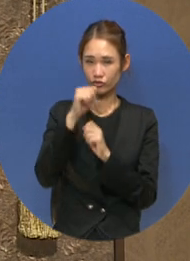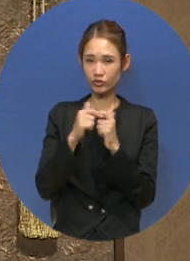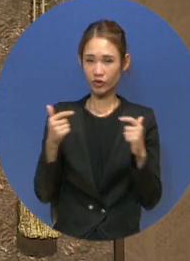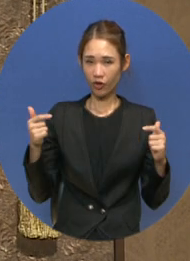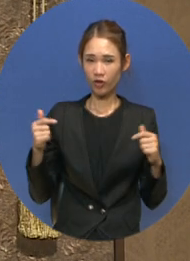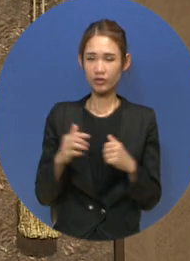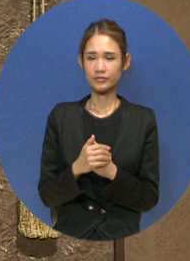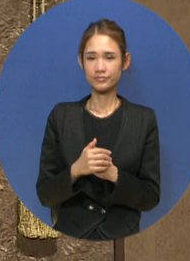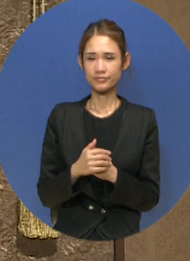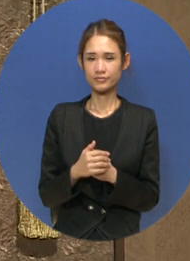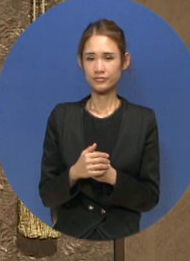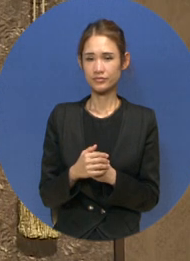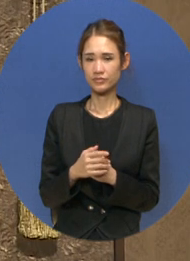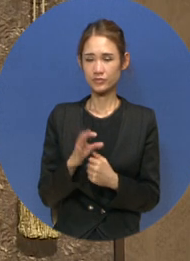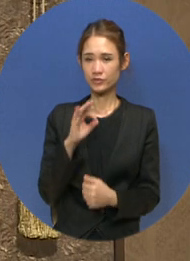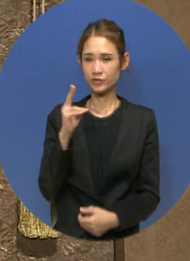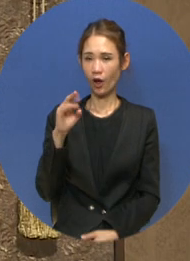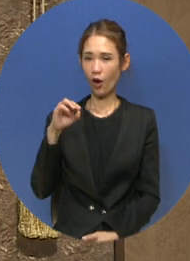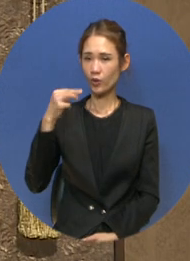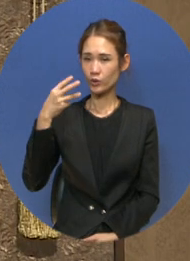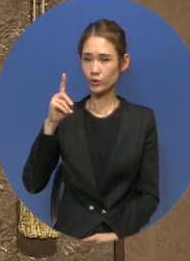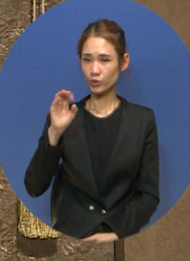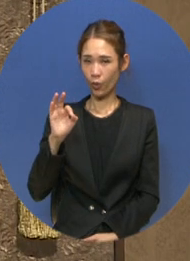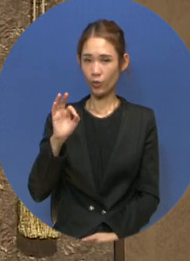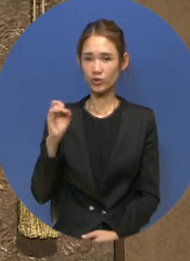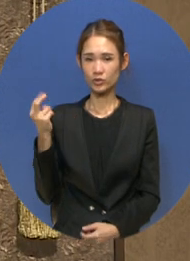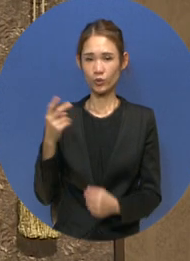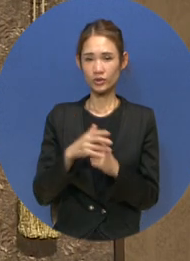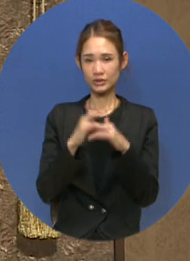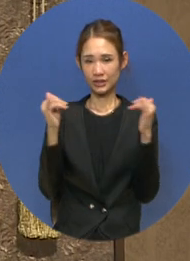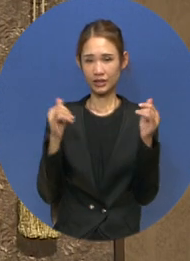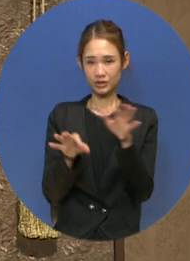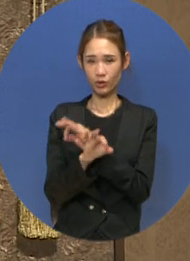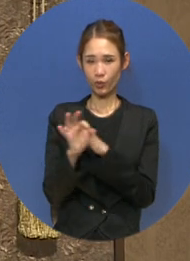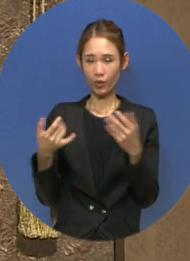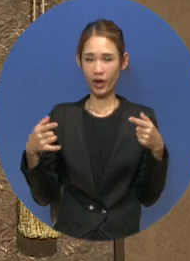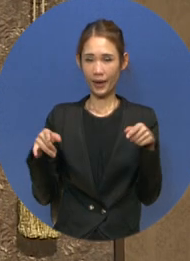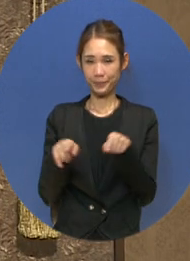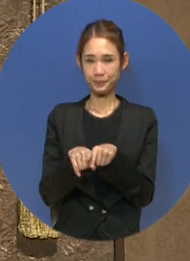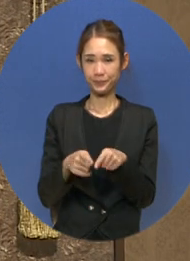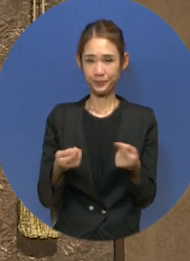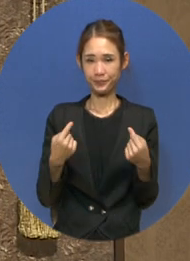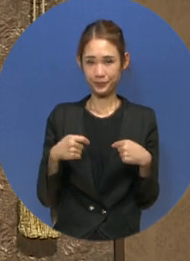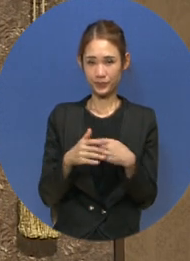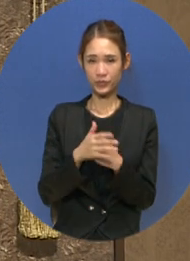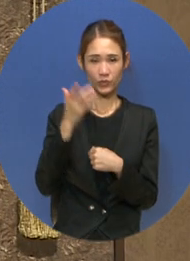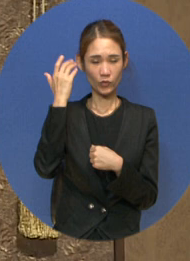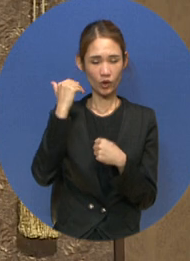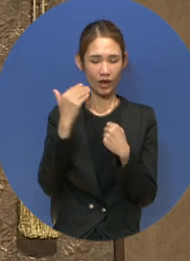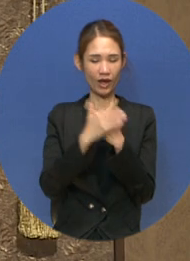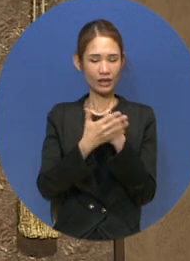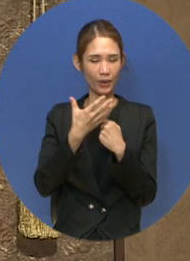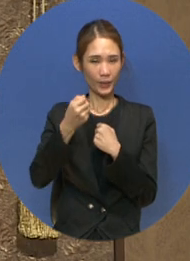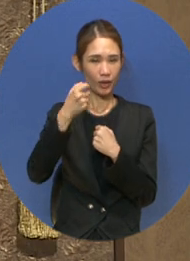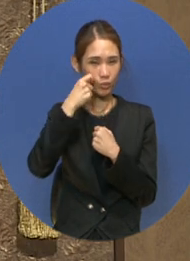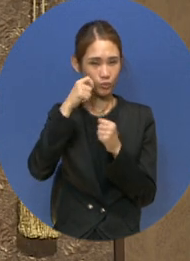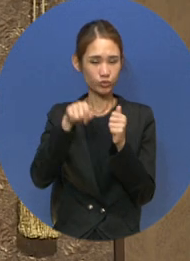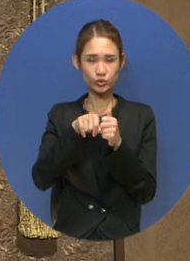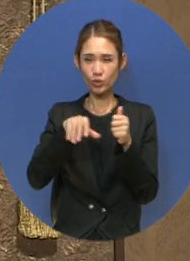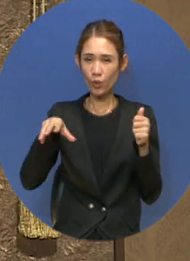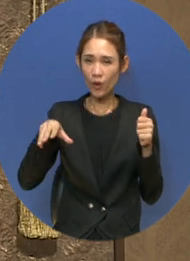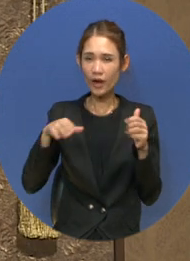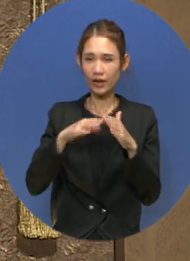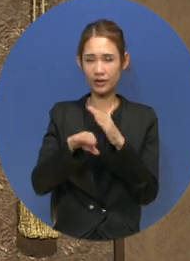포함하는 그런 영농 프로젝트, 그리고 또 사회적 경제와 함께해서 네. 영등포의 사각지대거나 소외계층, 그리고